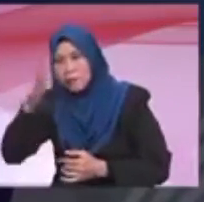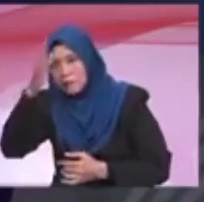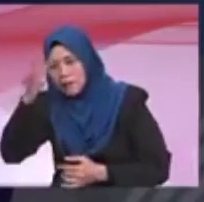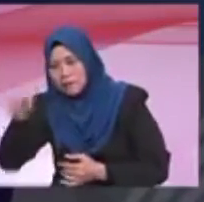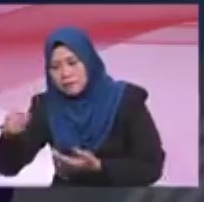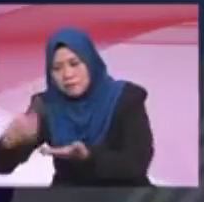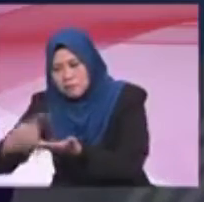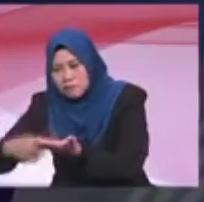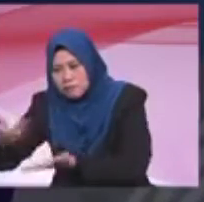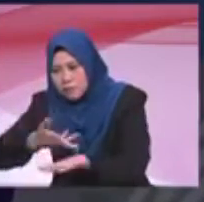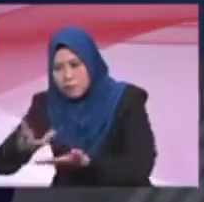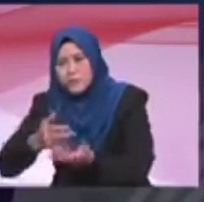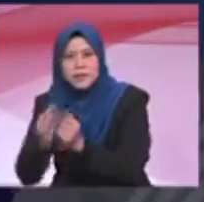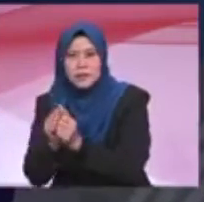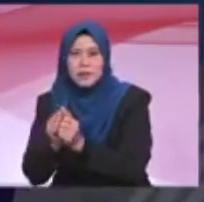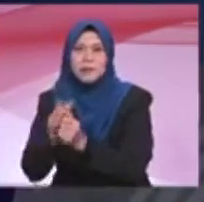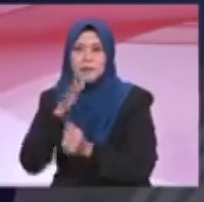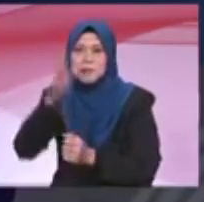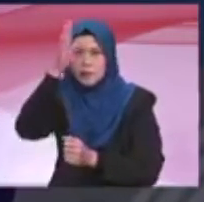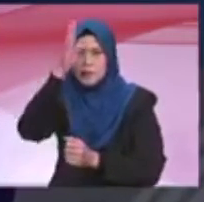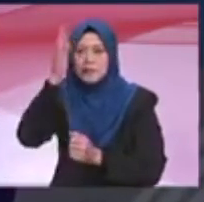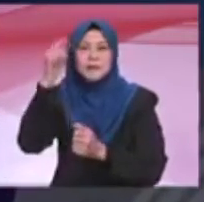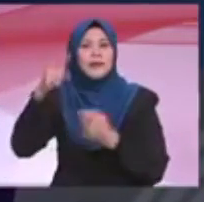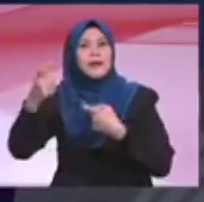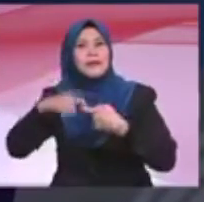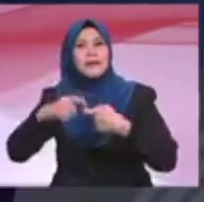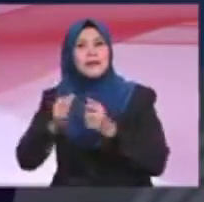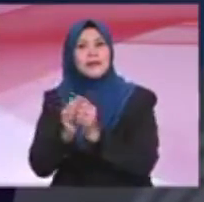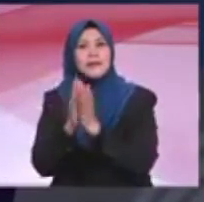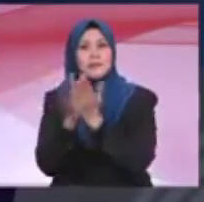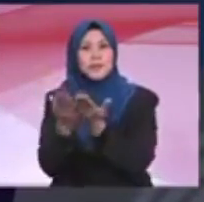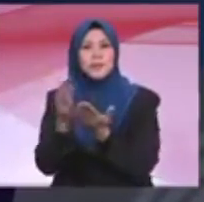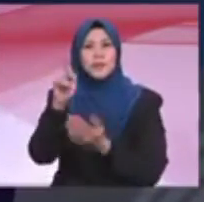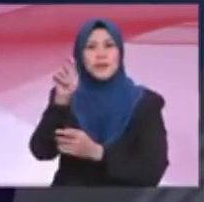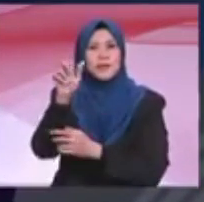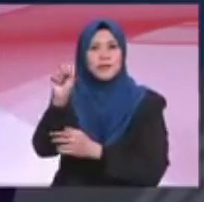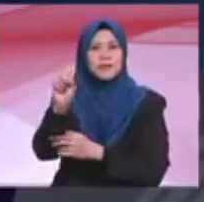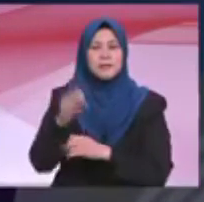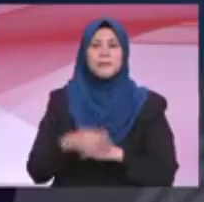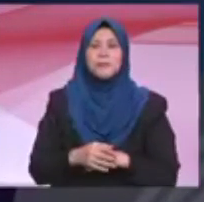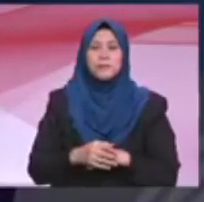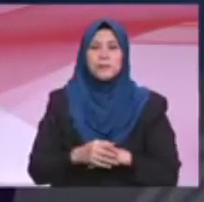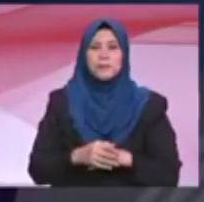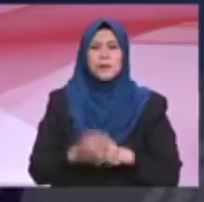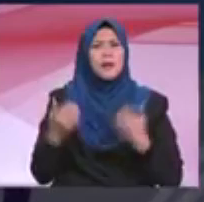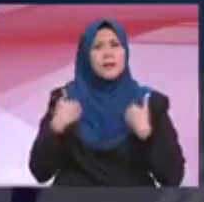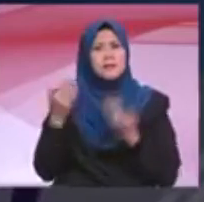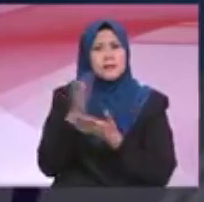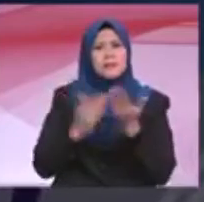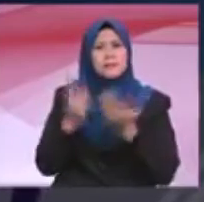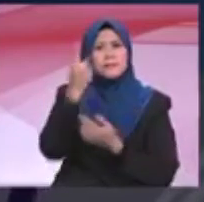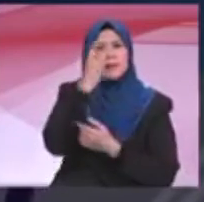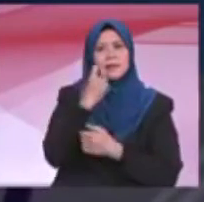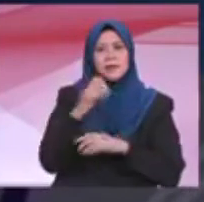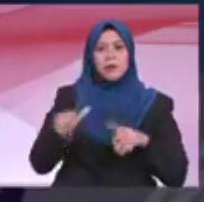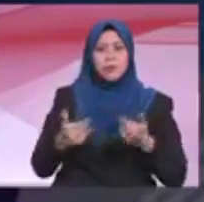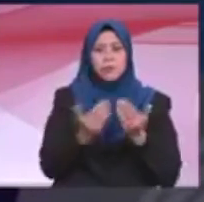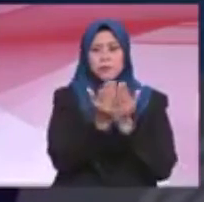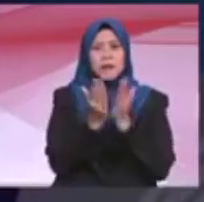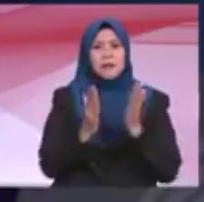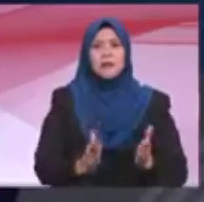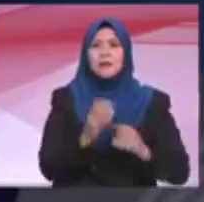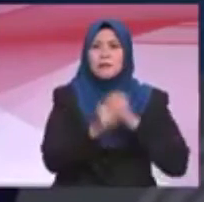buku teks tersebut. Ada juga yang bertanya bagaimana murid tahun 1 ya, di negeri